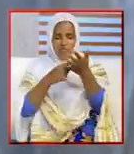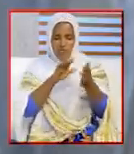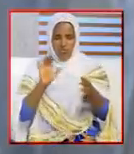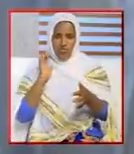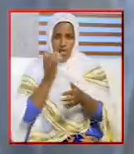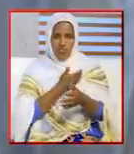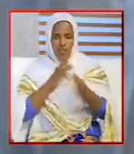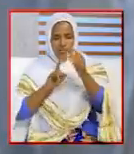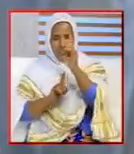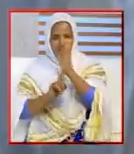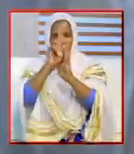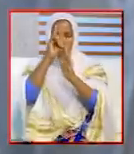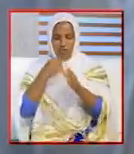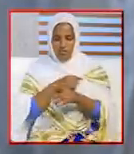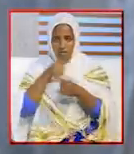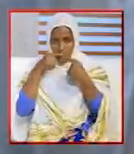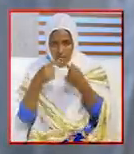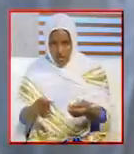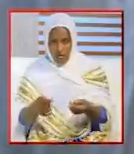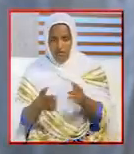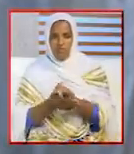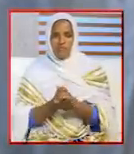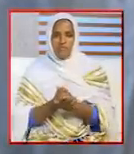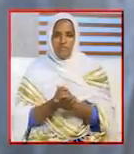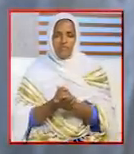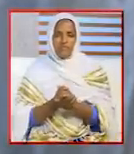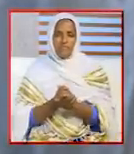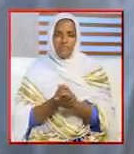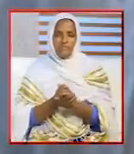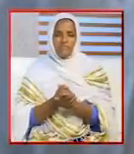ልጆች አስተዳደግ ስንናገር